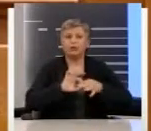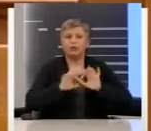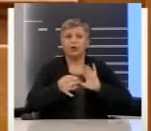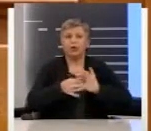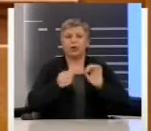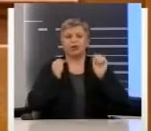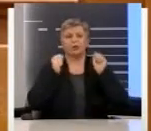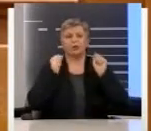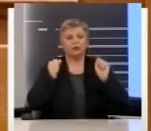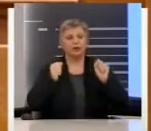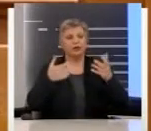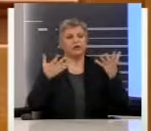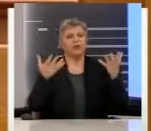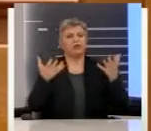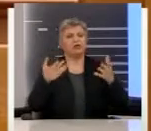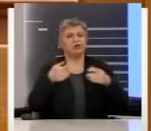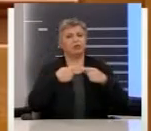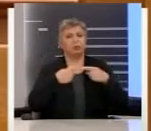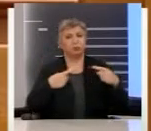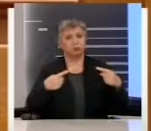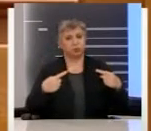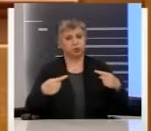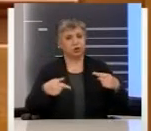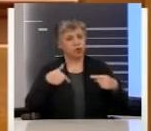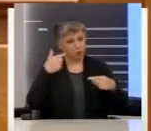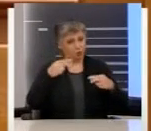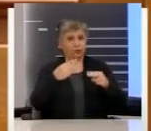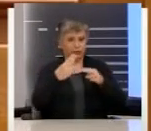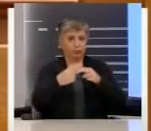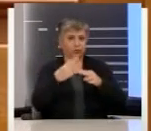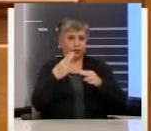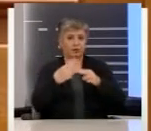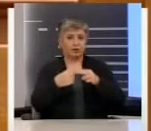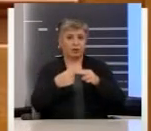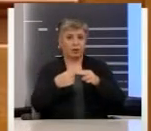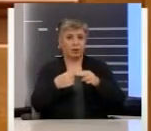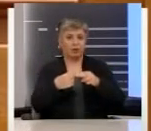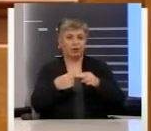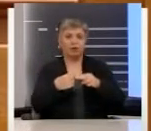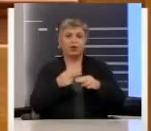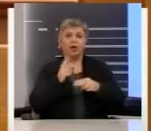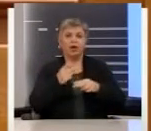ένα σωρό παράγοντες και έγκυροι, και είπαν από όλες τις μεριές,